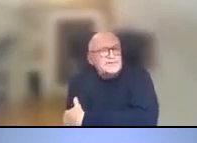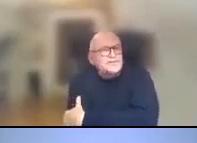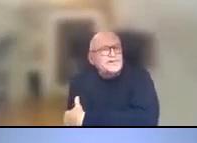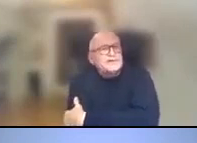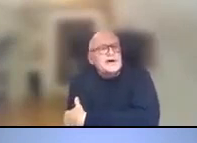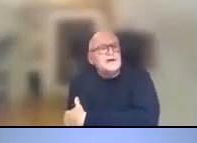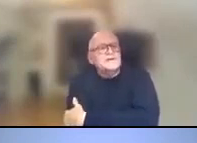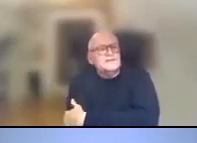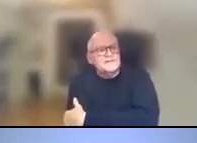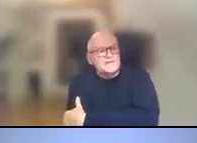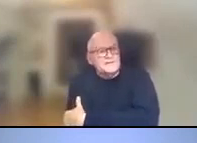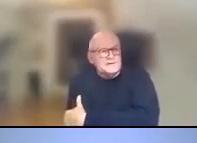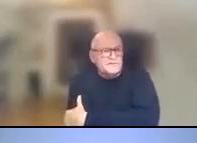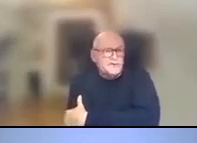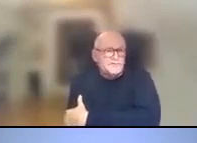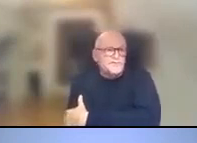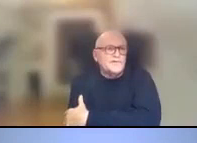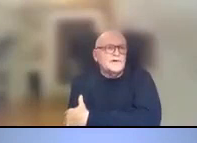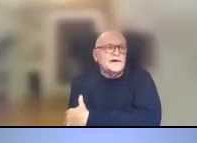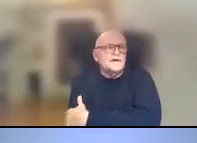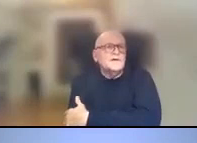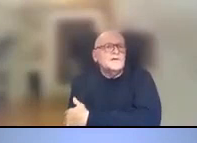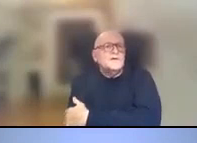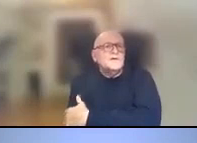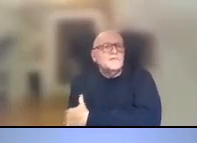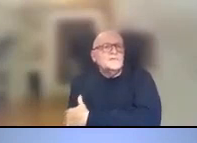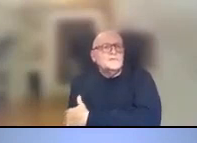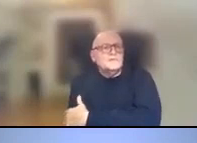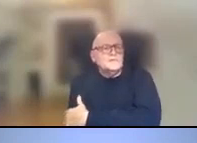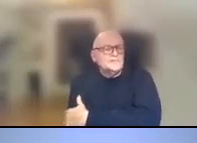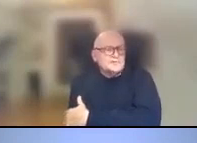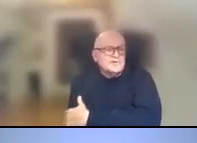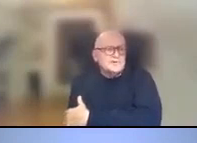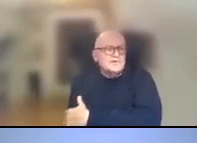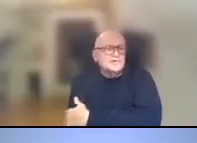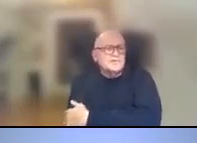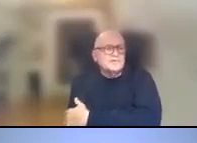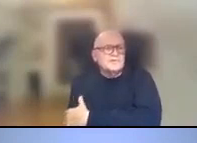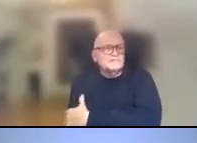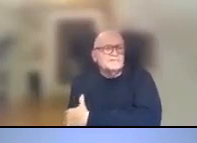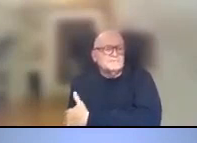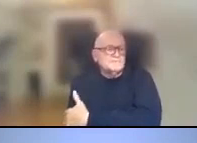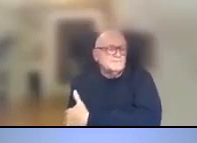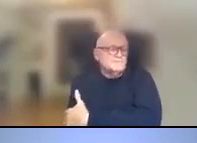dass der Vertrag in schriftlicher Form vorlag und die zuständige